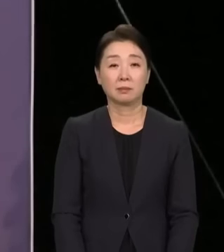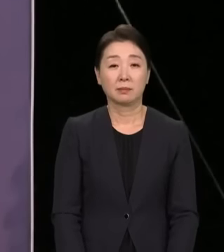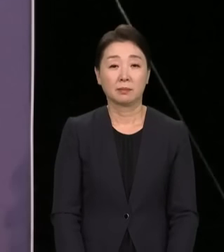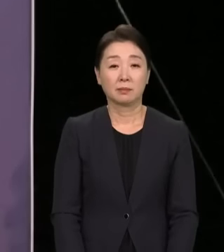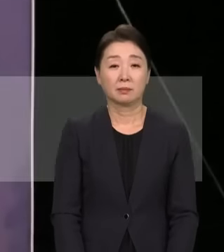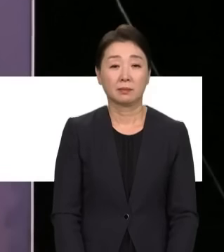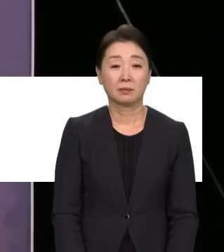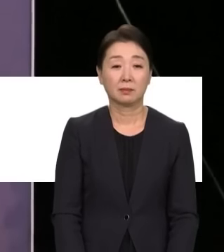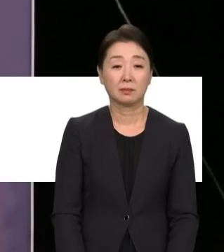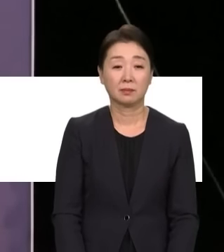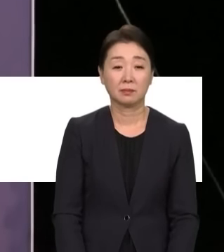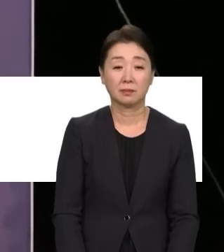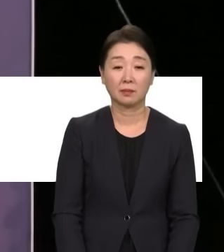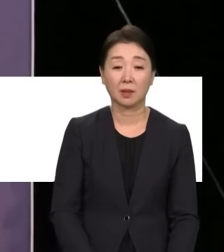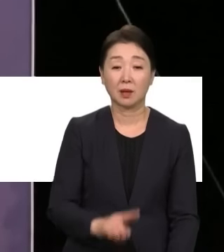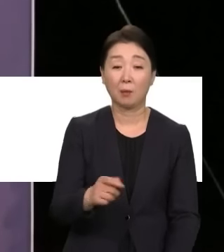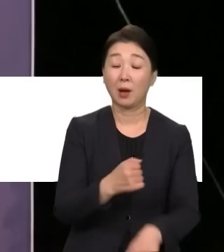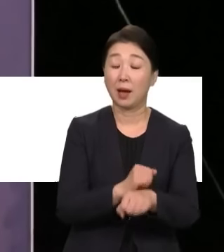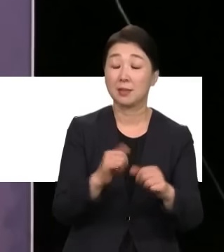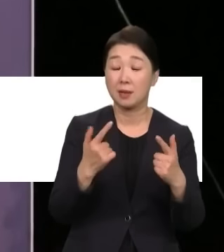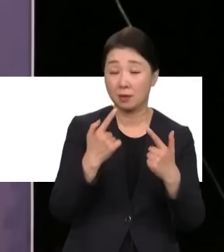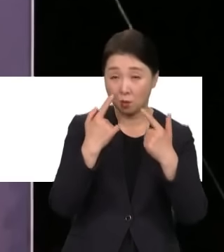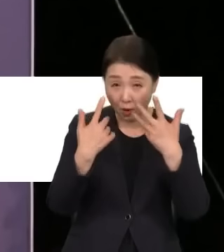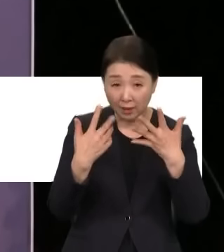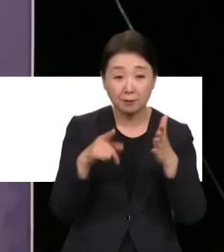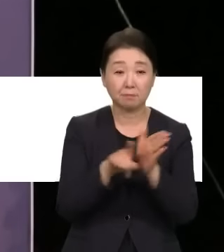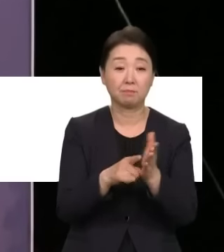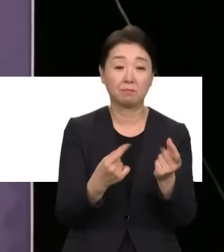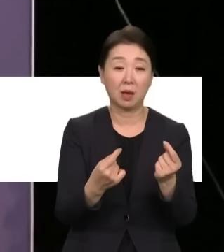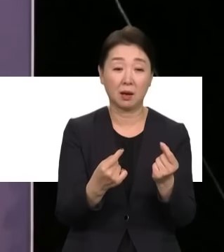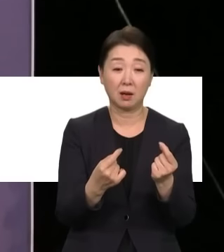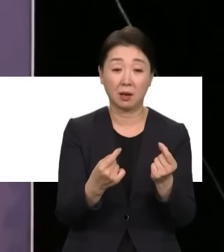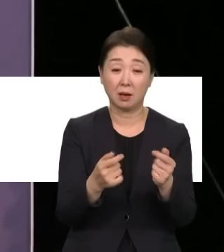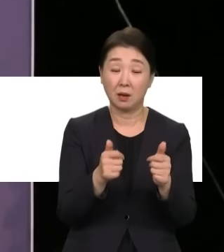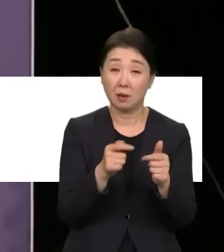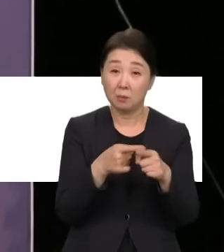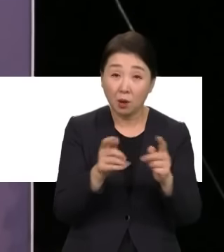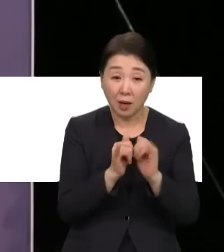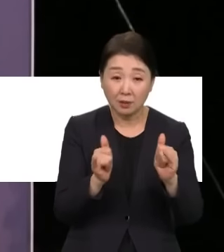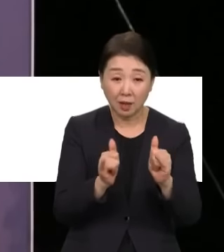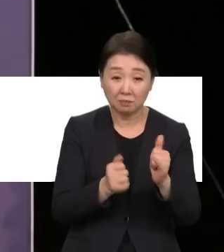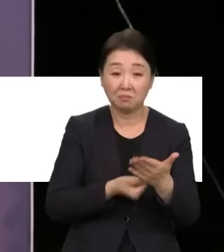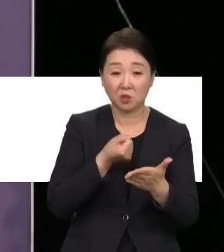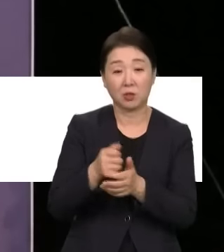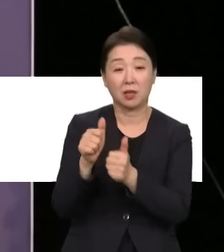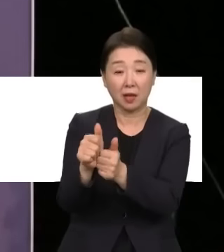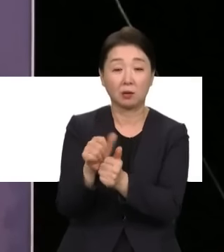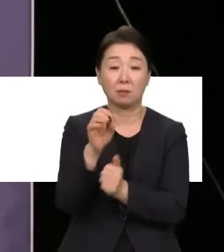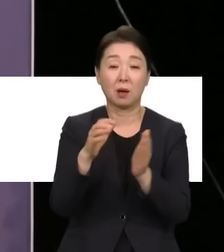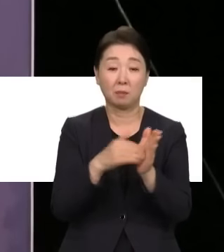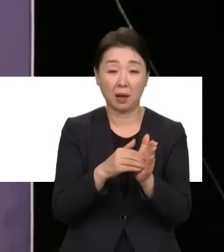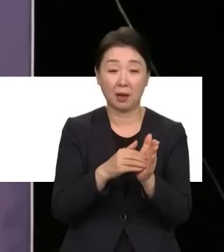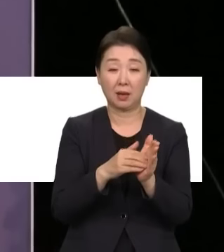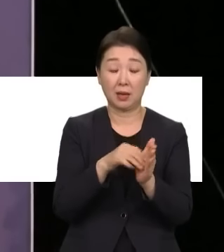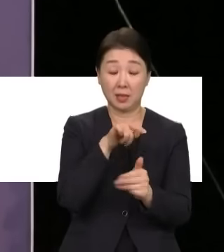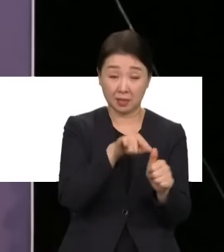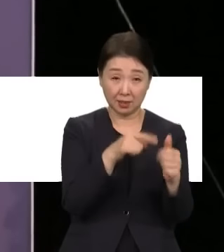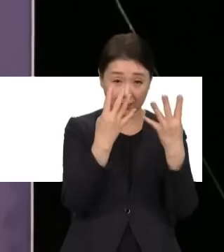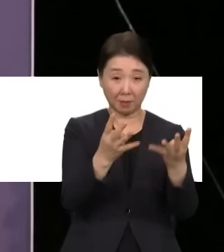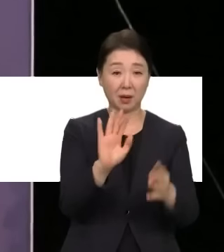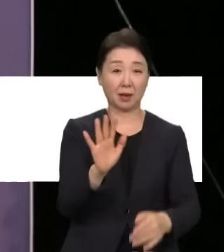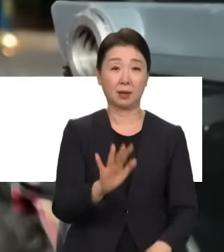I am satisfied that I'm not going to do anything. I said I'd abide by the jury decision. And I will do that and I will